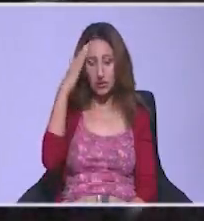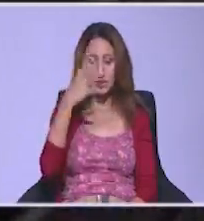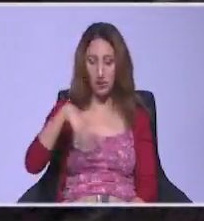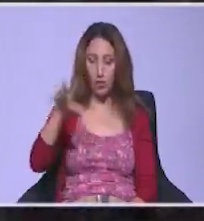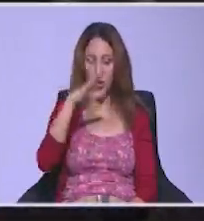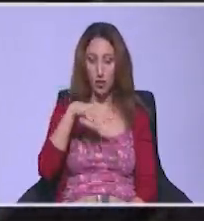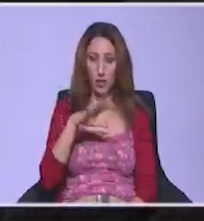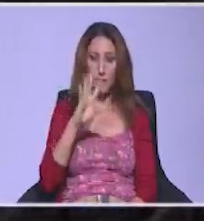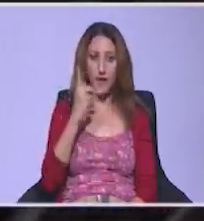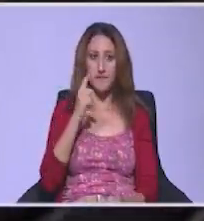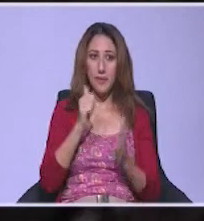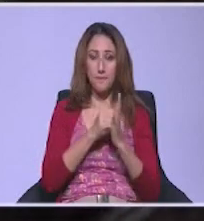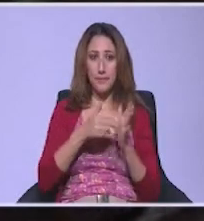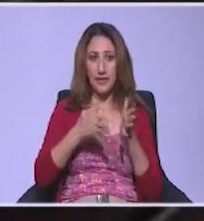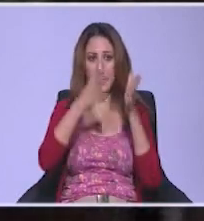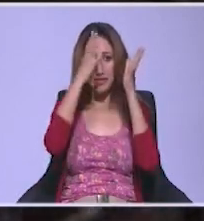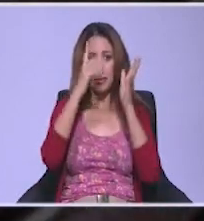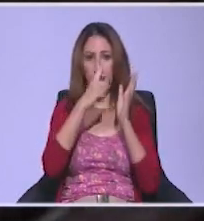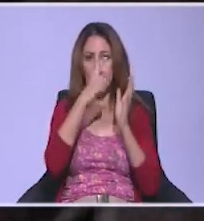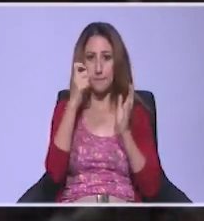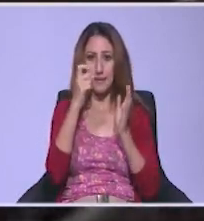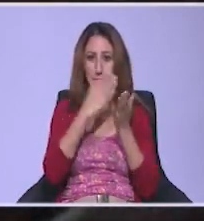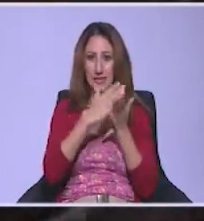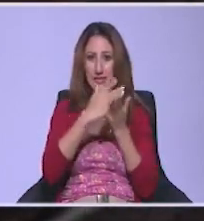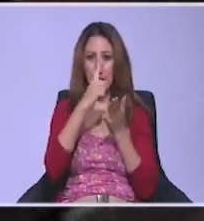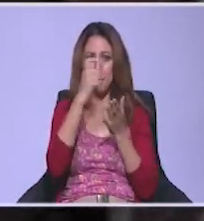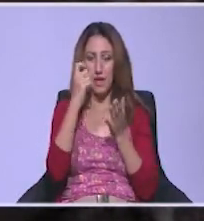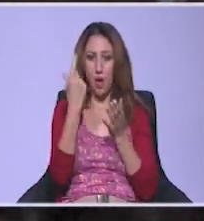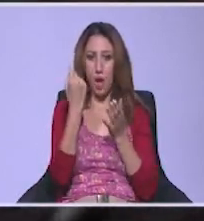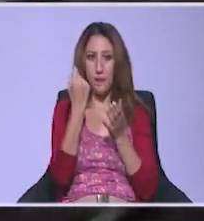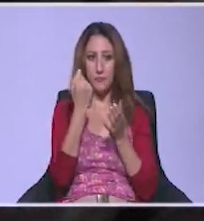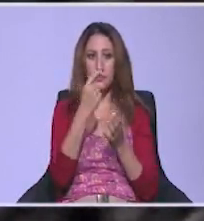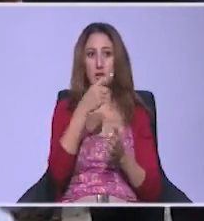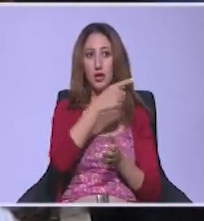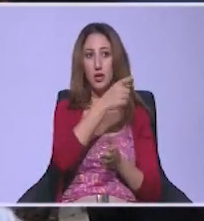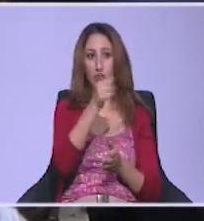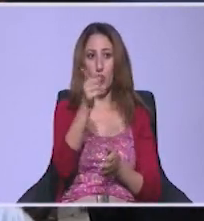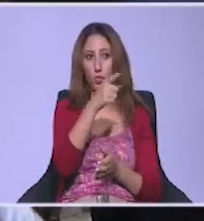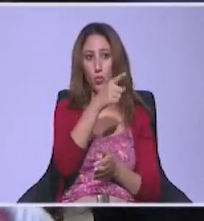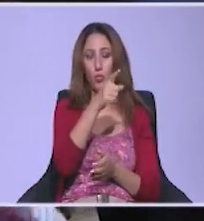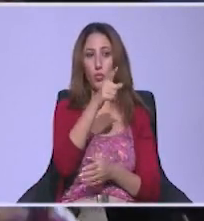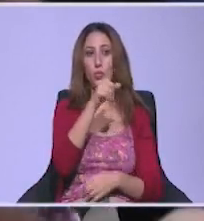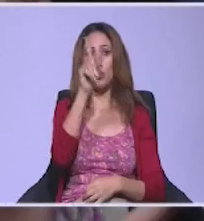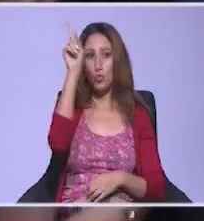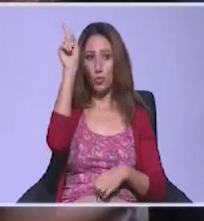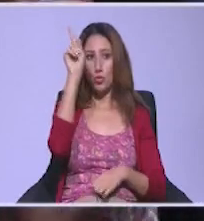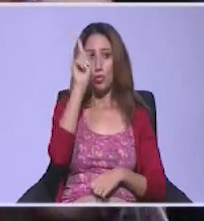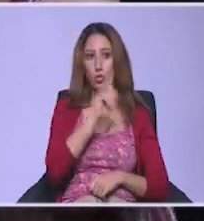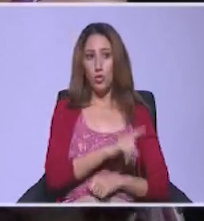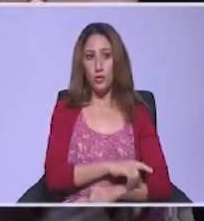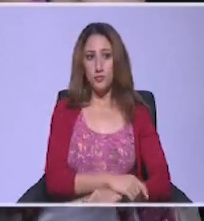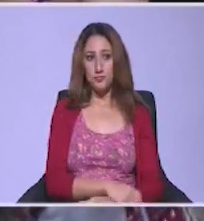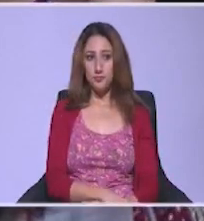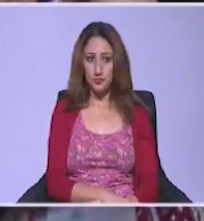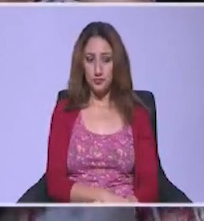بلوك 105 فين ايواء؟ ست صباح عبد السميع كده؟ اهو اهو هنا اهو هنا اهو اهو